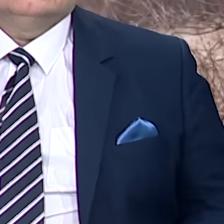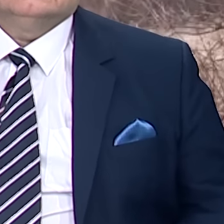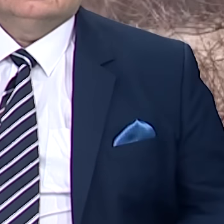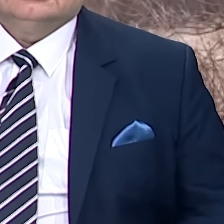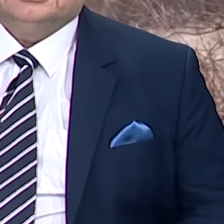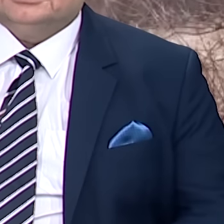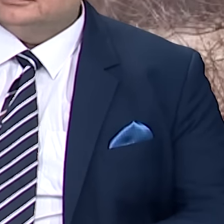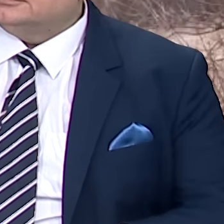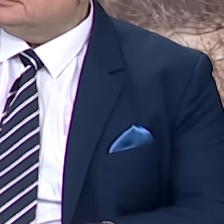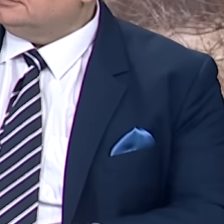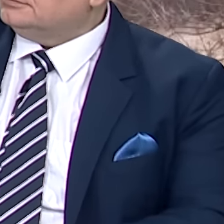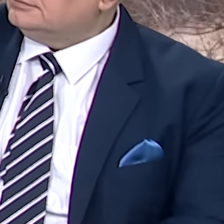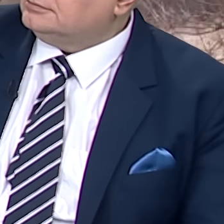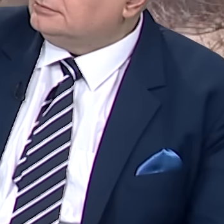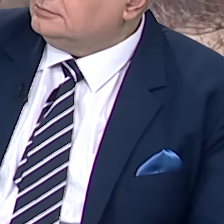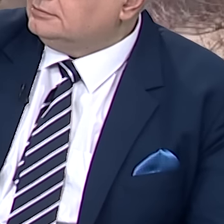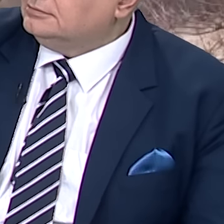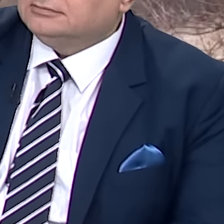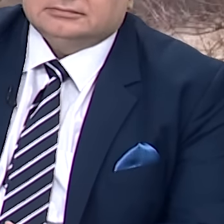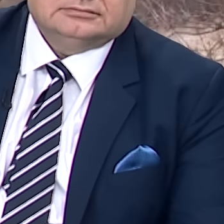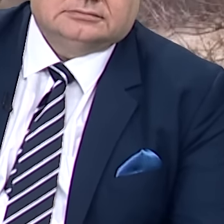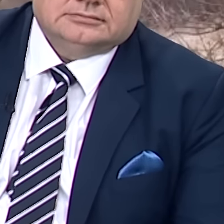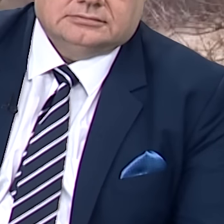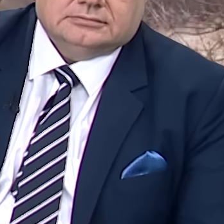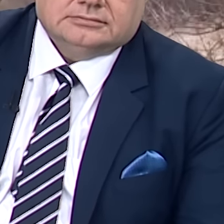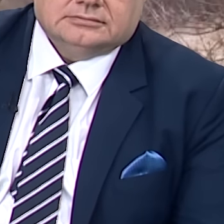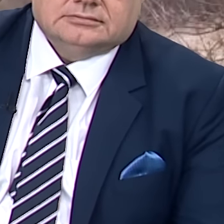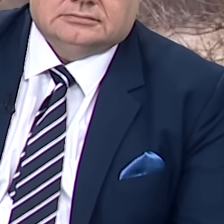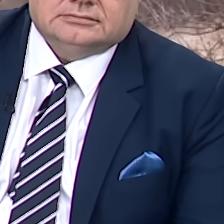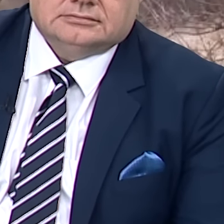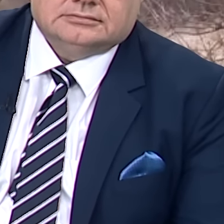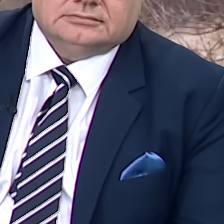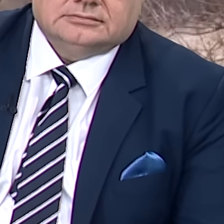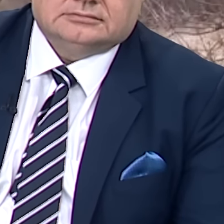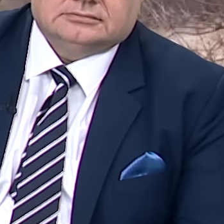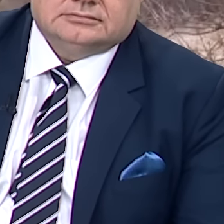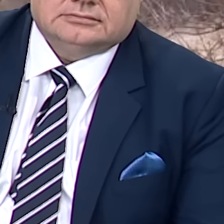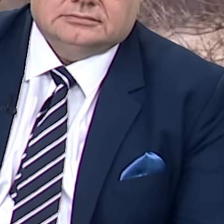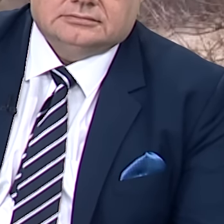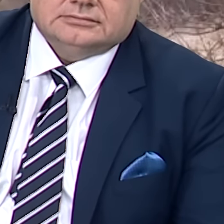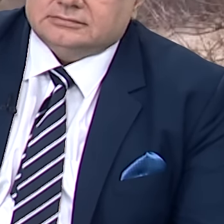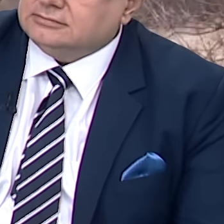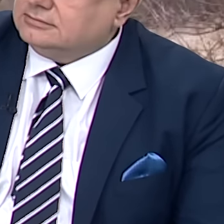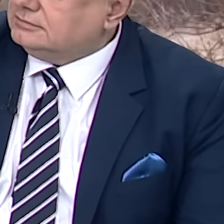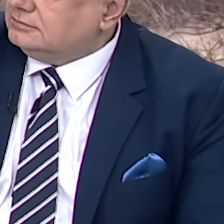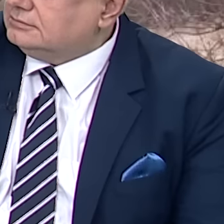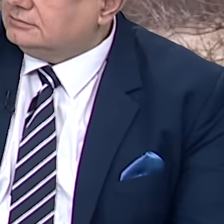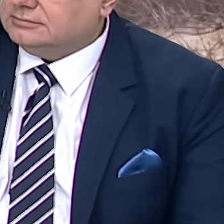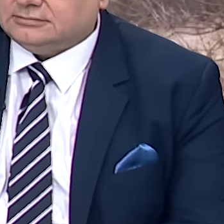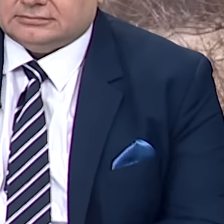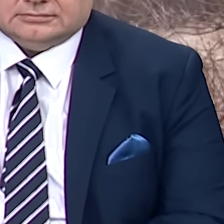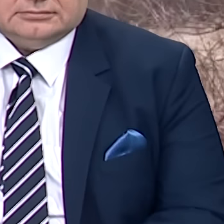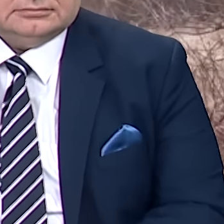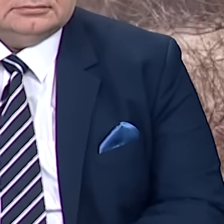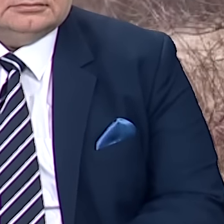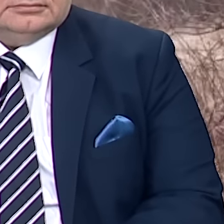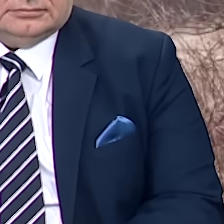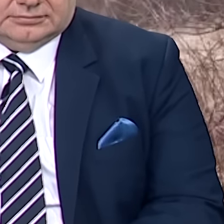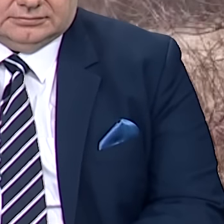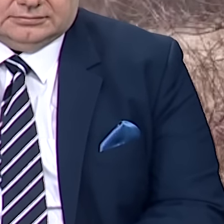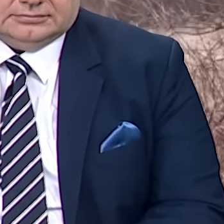że starano się wykorzystać emocje przeciwko Straży Granicznej jako element